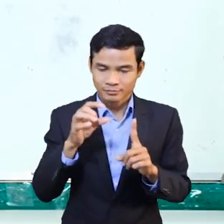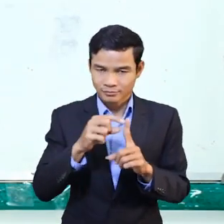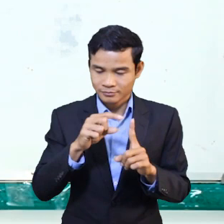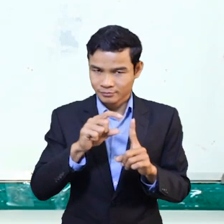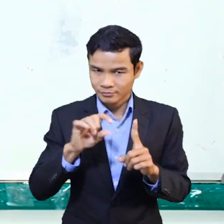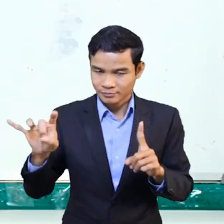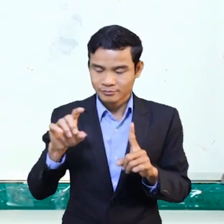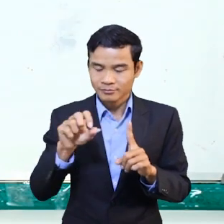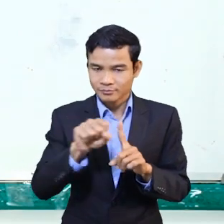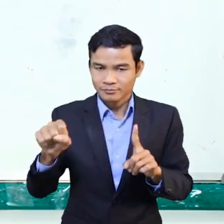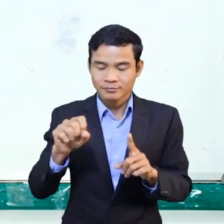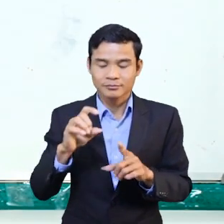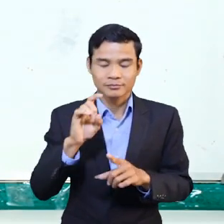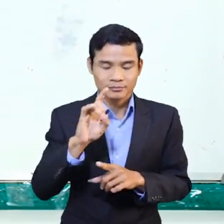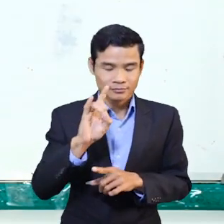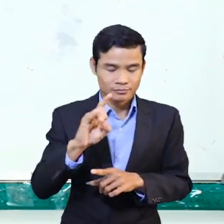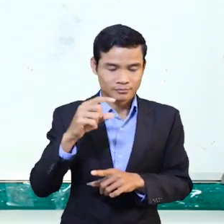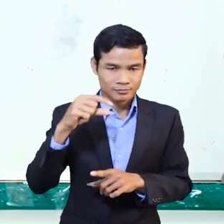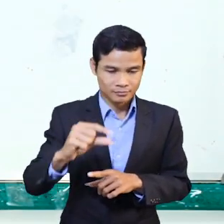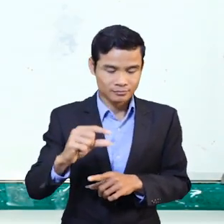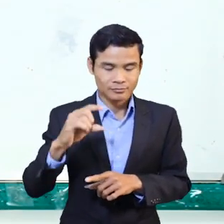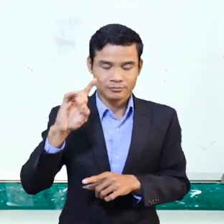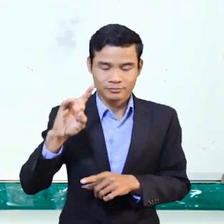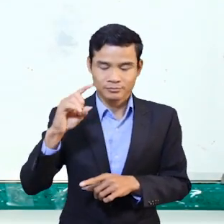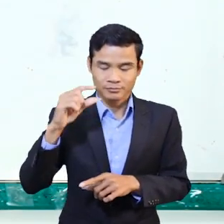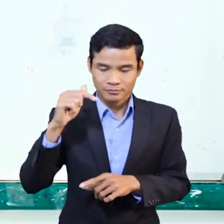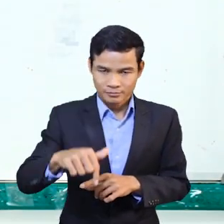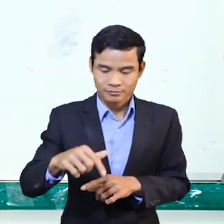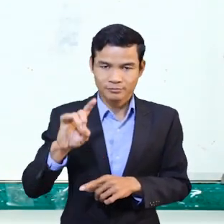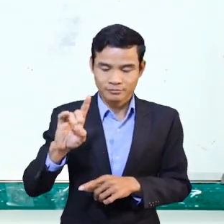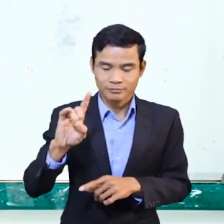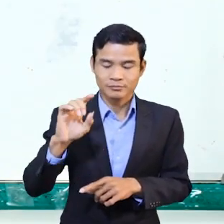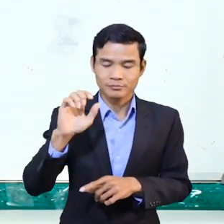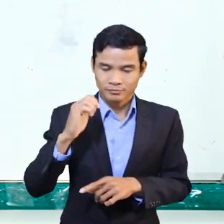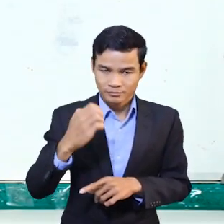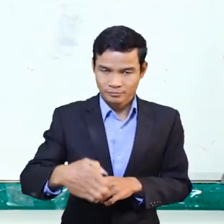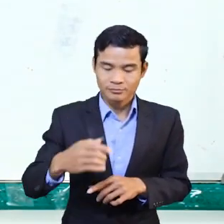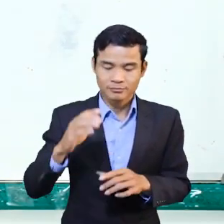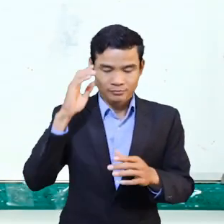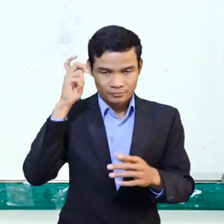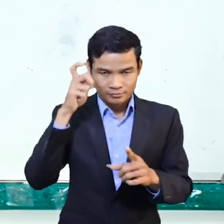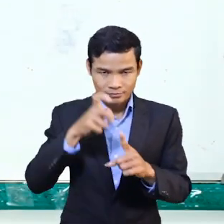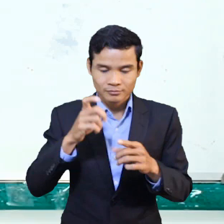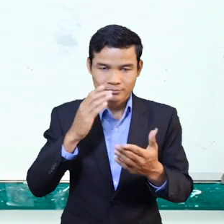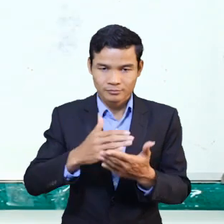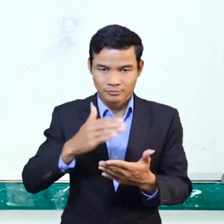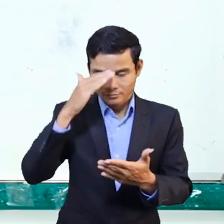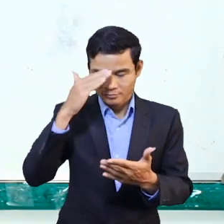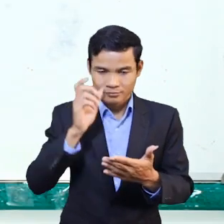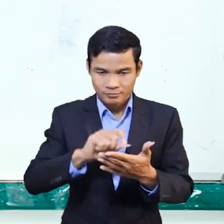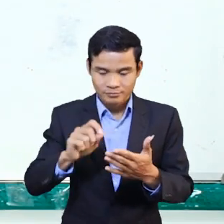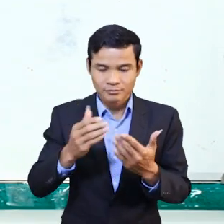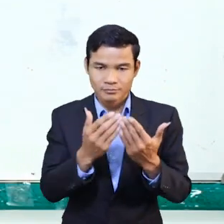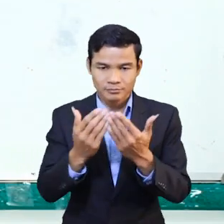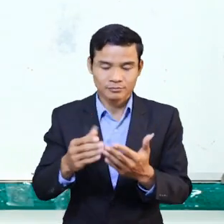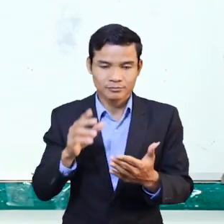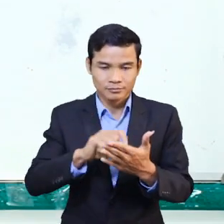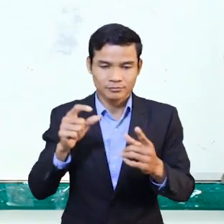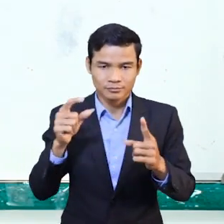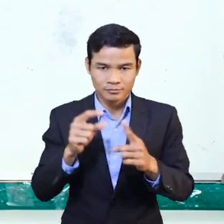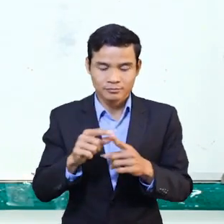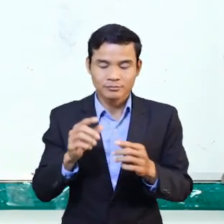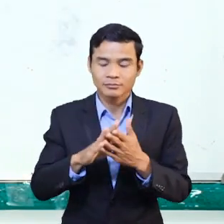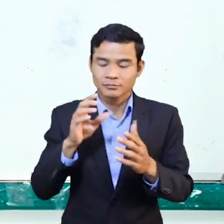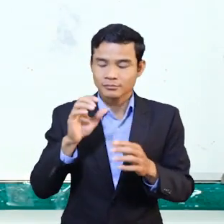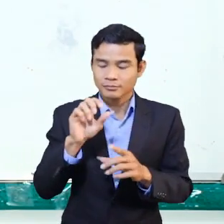mô chừng có, mô chừng ngố, mô chừng trò. Chà, cô bông nón cứ ơ sao trẻ à nâng sao xe bia đầy miệng chương tầm rốt bán